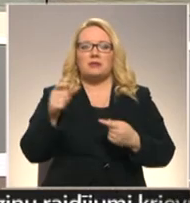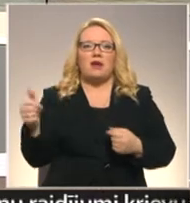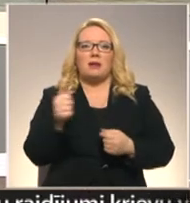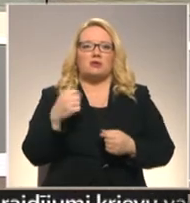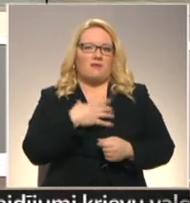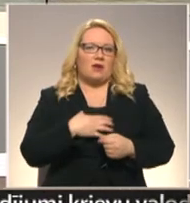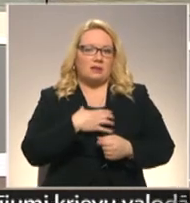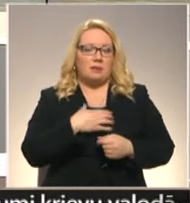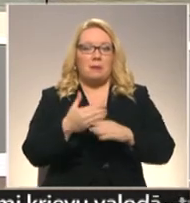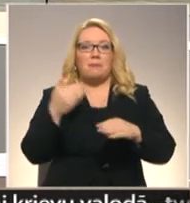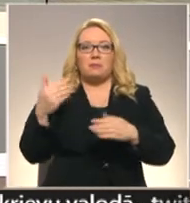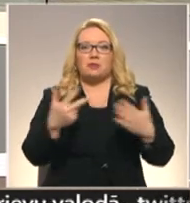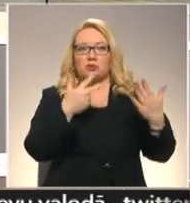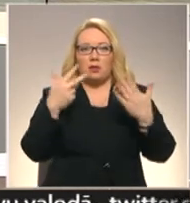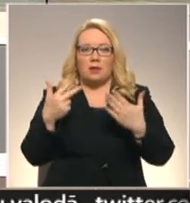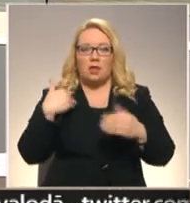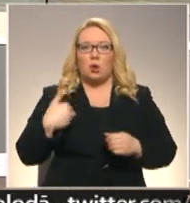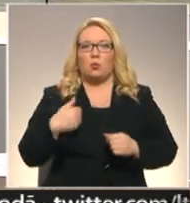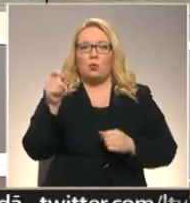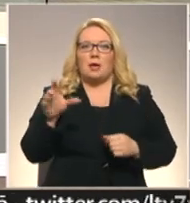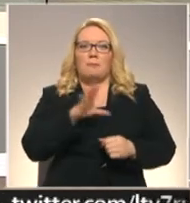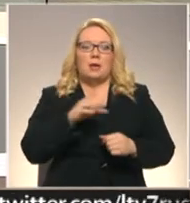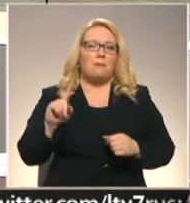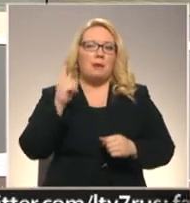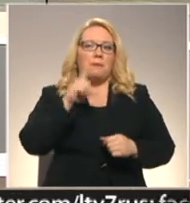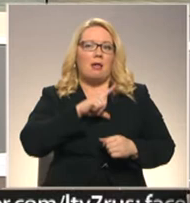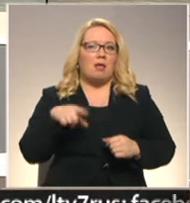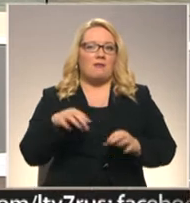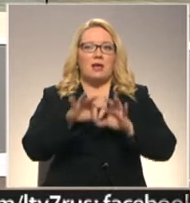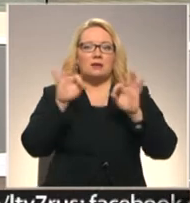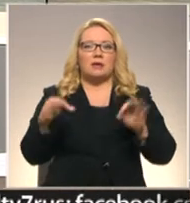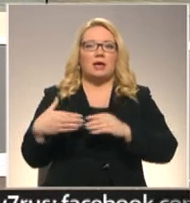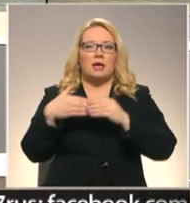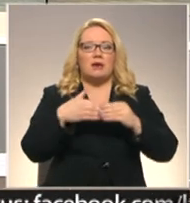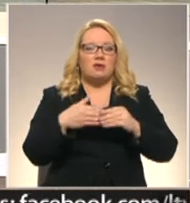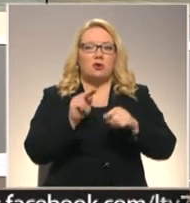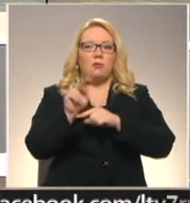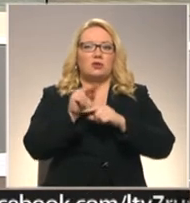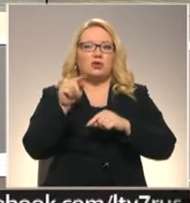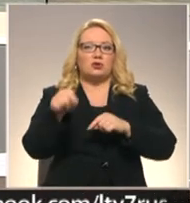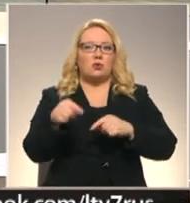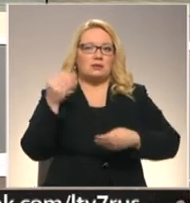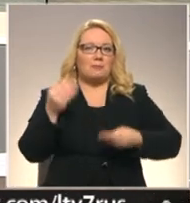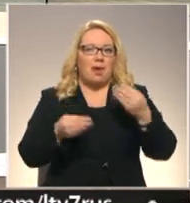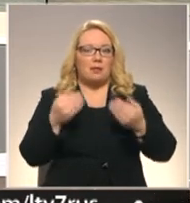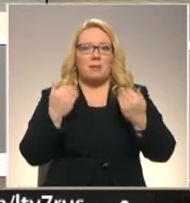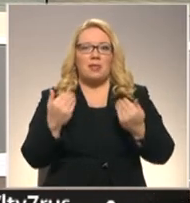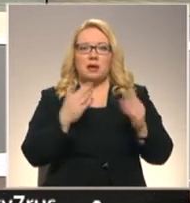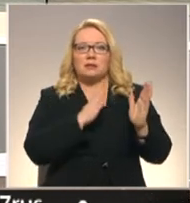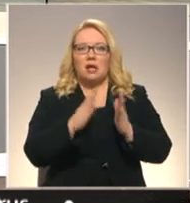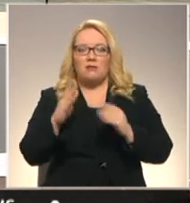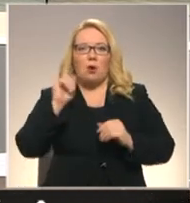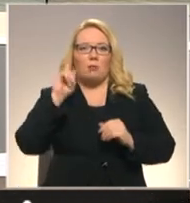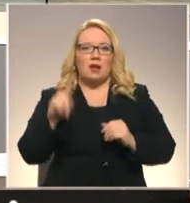īpašām vajadzībām. Pirms 8 gadiem kuldīdznieki bija pirmie Latvijā, kas sāka ieviest un mācīt šo spēli, bet tagad sagatavotība